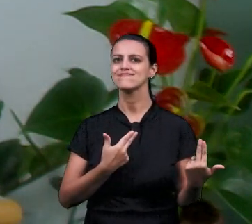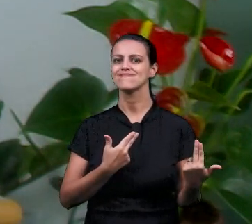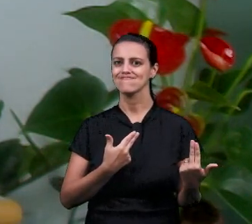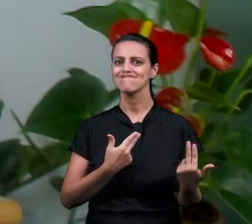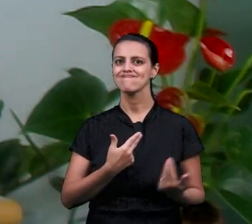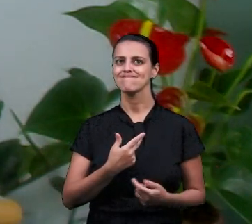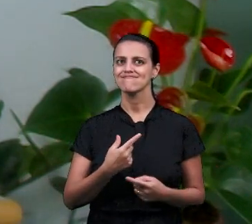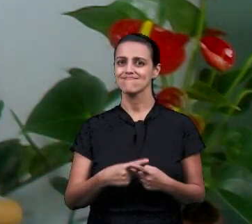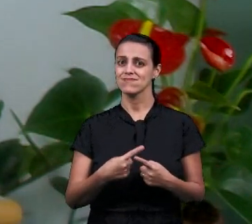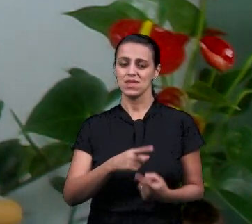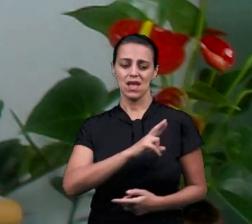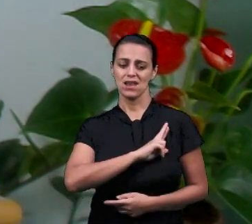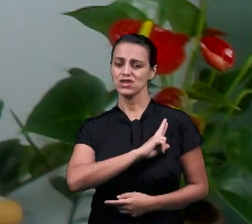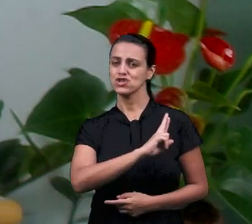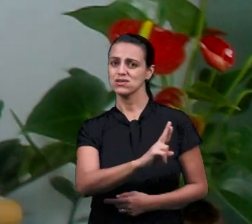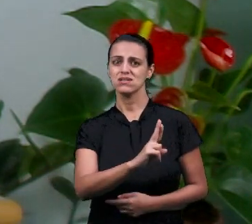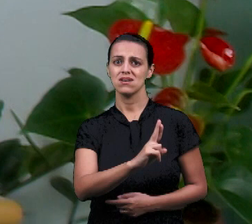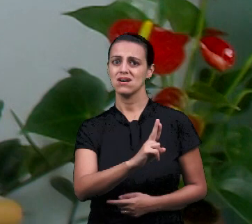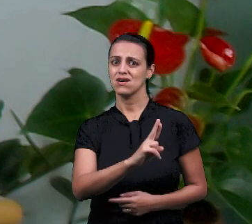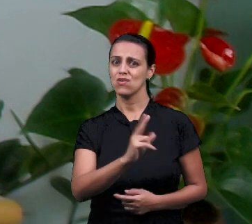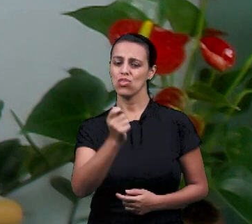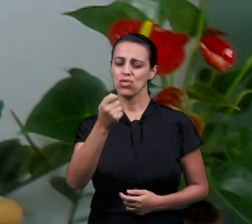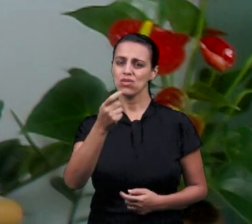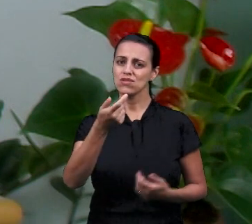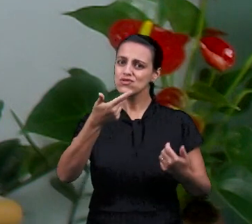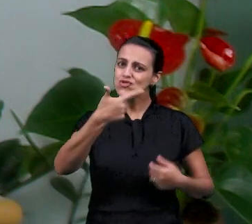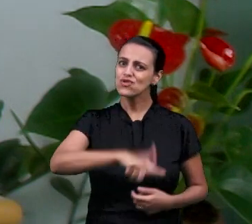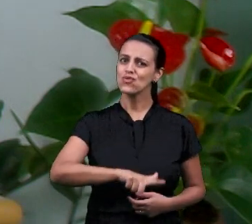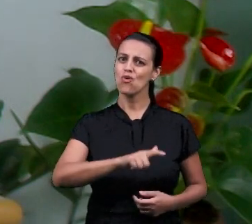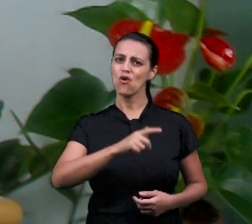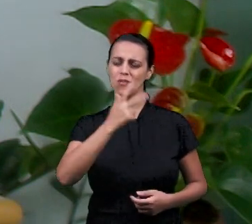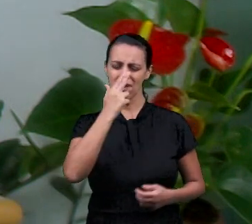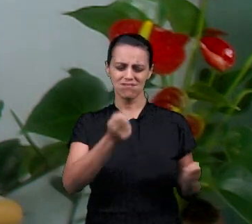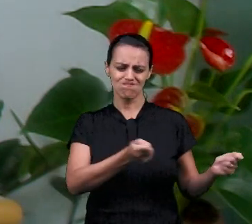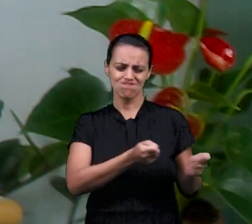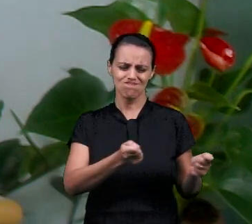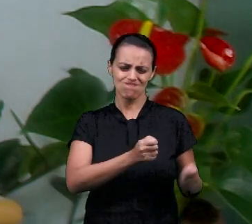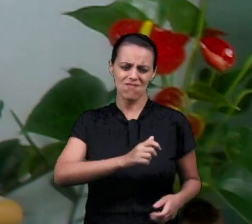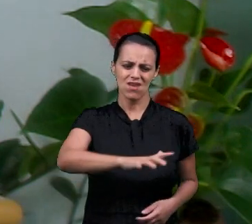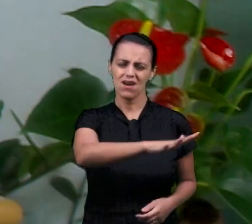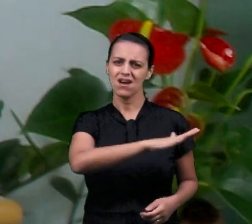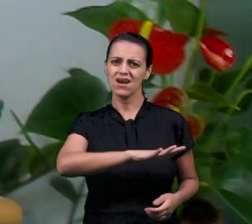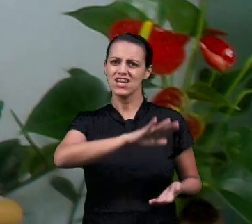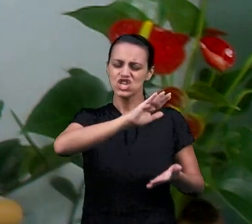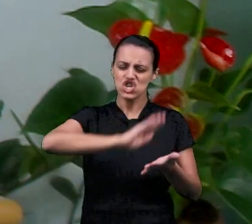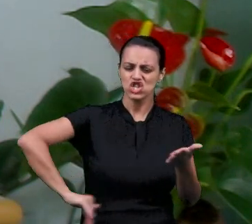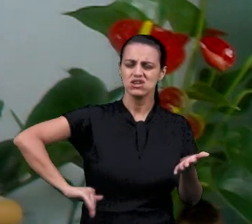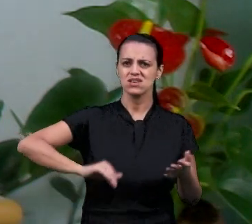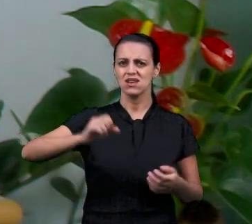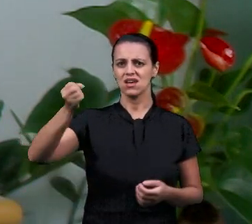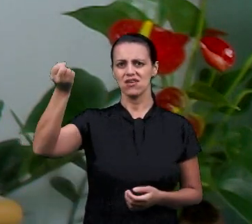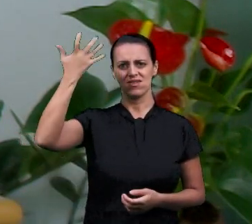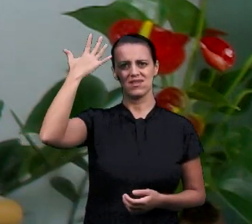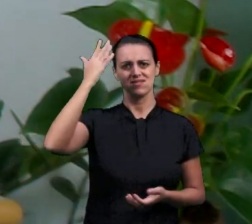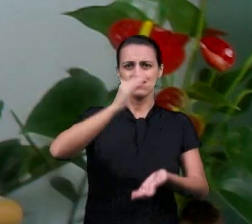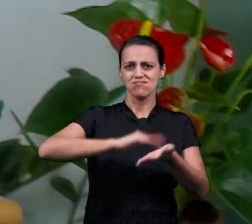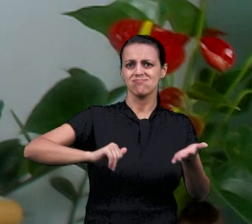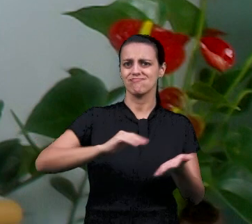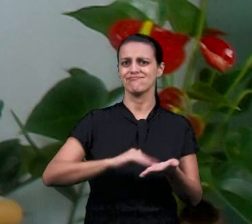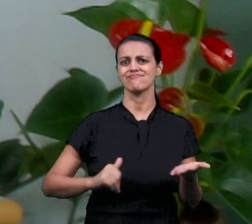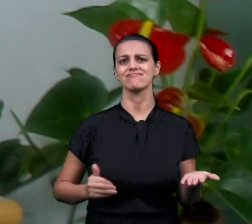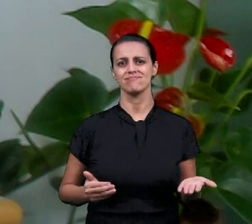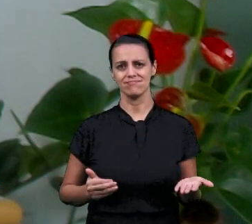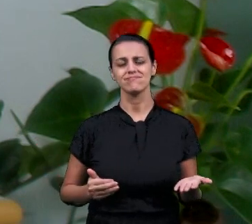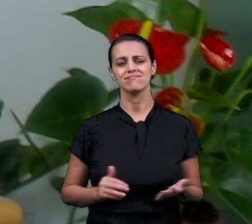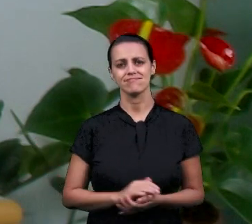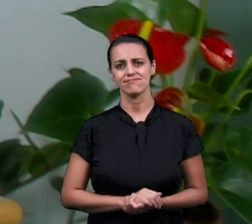la religion vienne dominer à nouveau et enlève ce qui est plus important que la révélation qui se trouve dans le projet dans